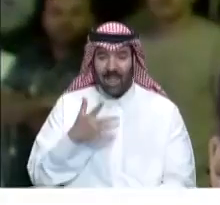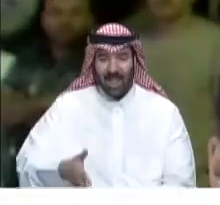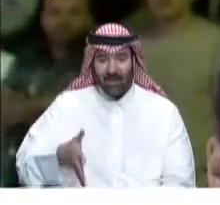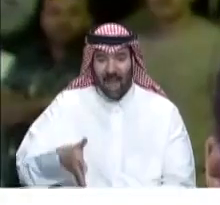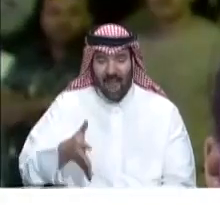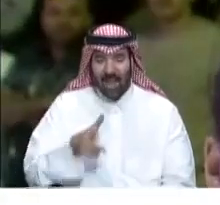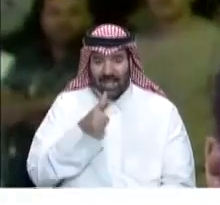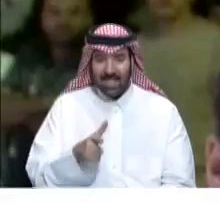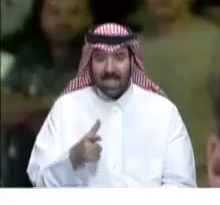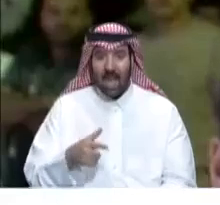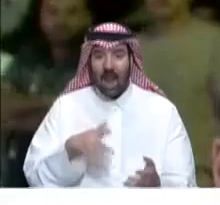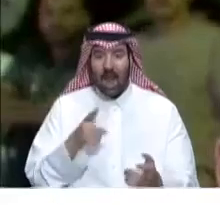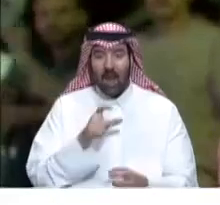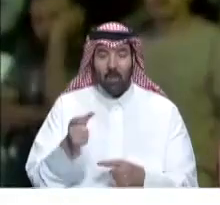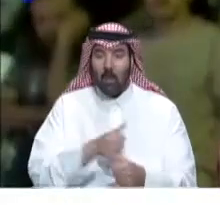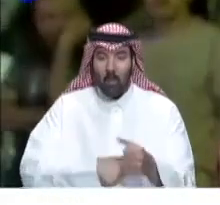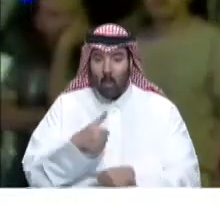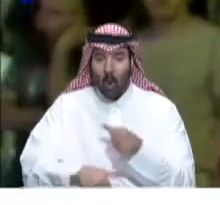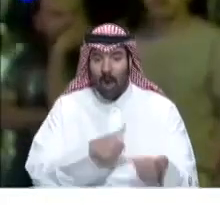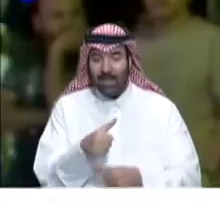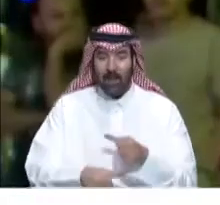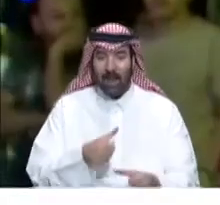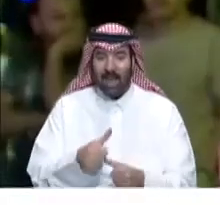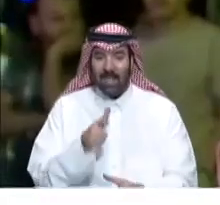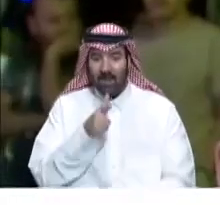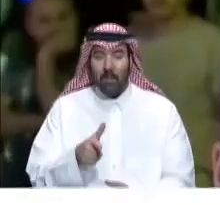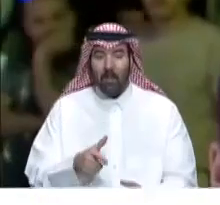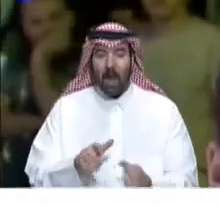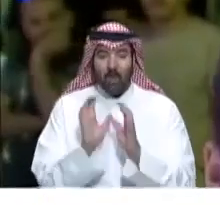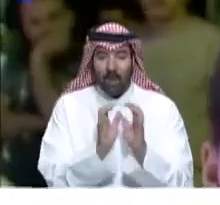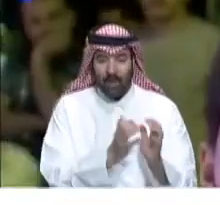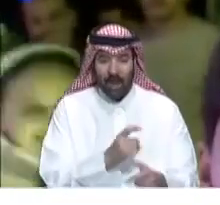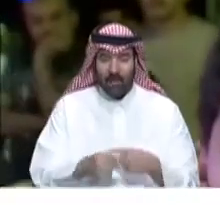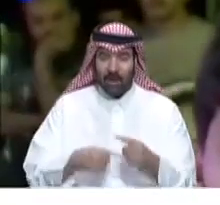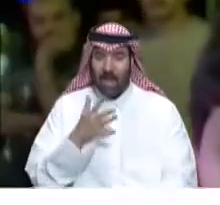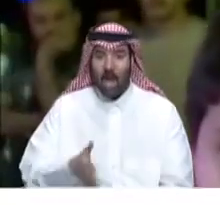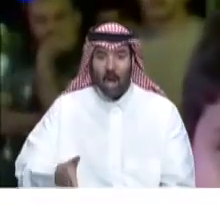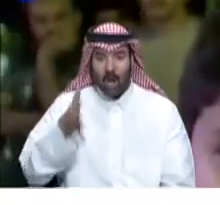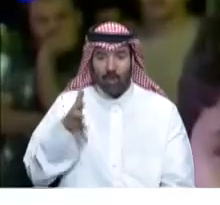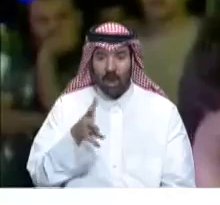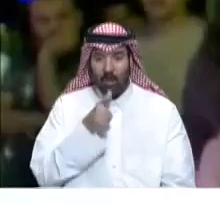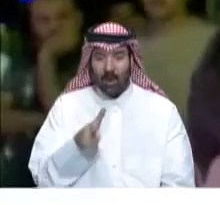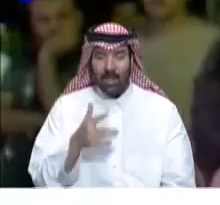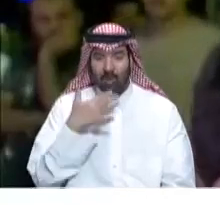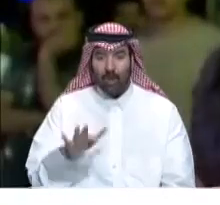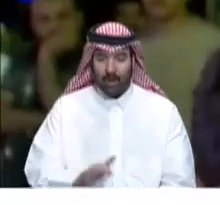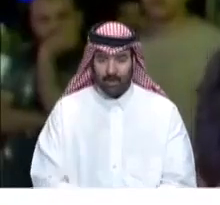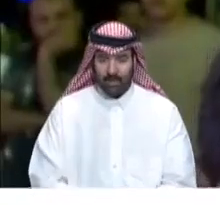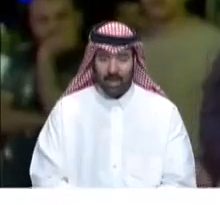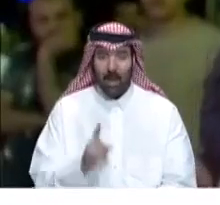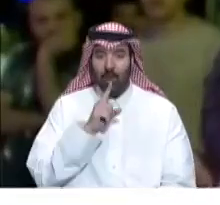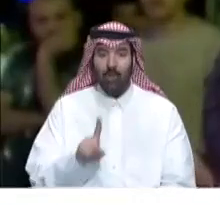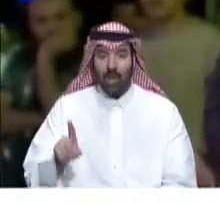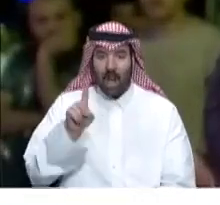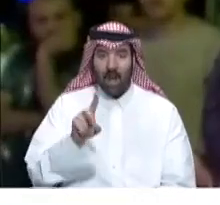للصغار، أناشيد، مسابقات، عروض فلكلورية للكبار كبار السن والشباب. إن شاء الله